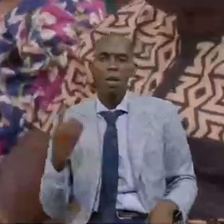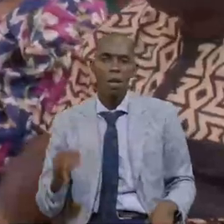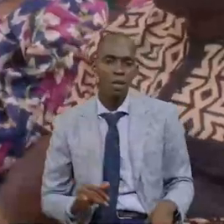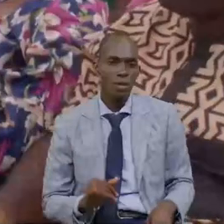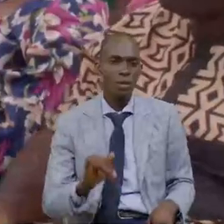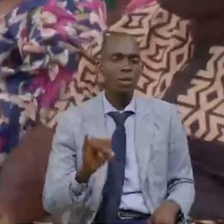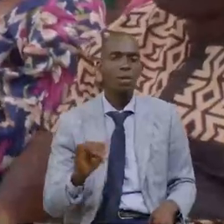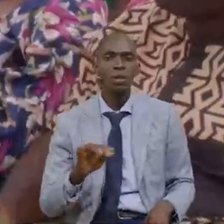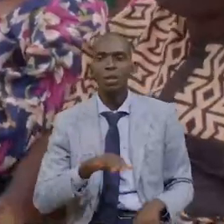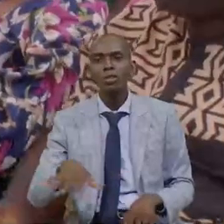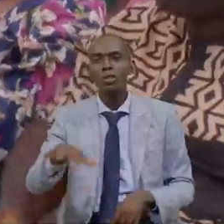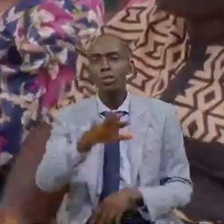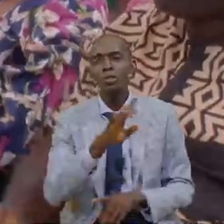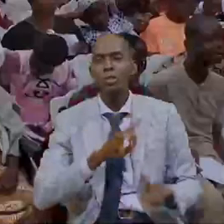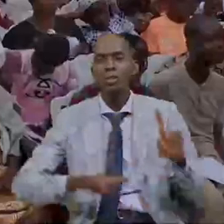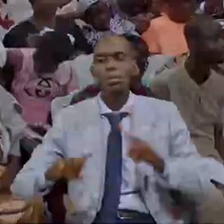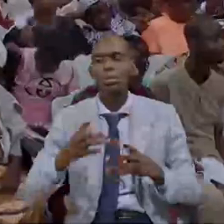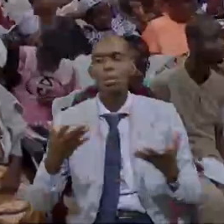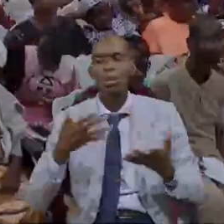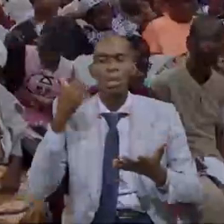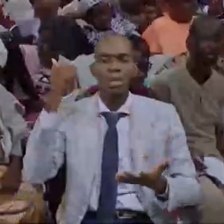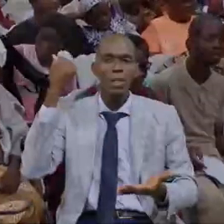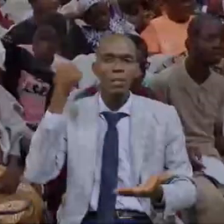des siècles. Et tout le monde crie